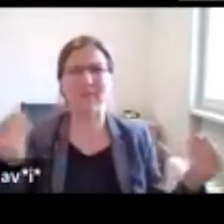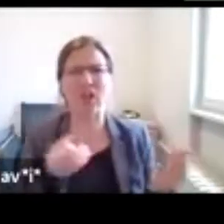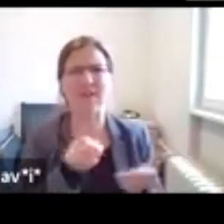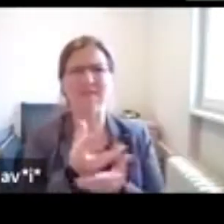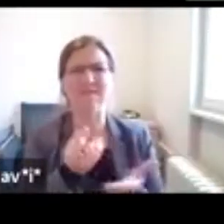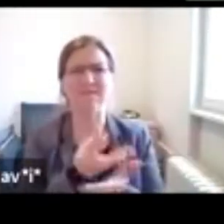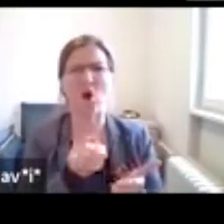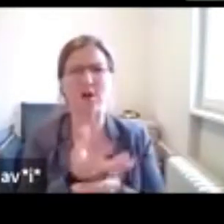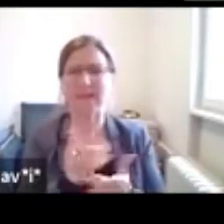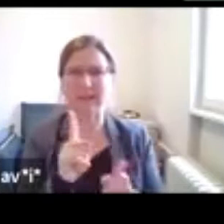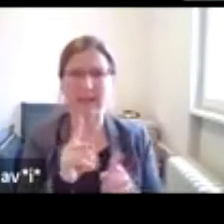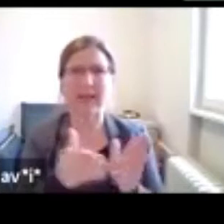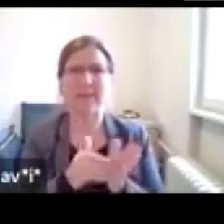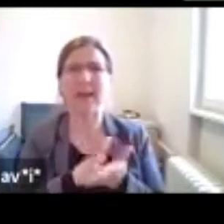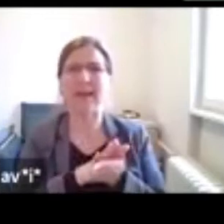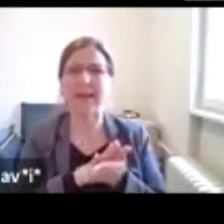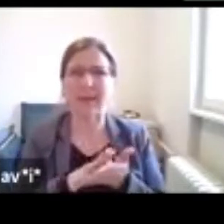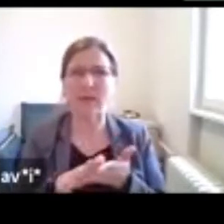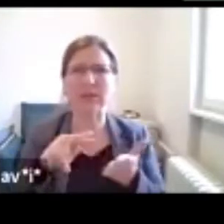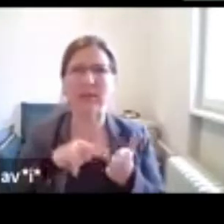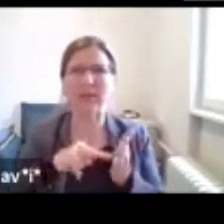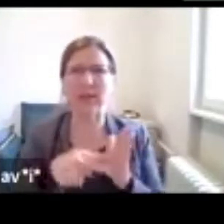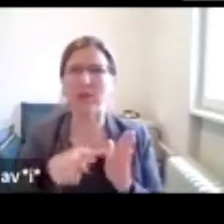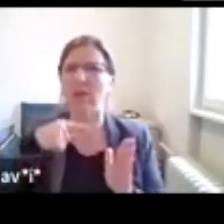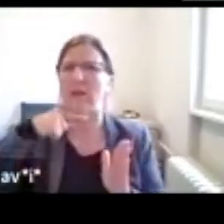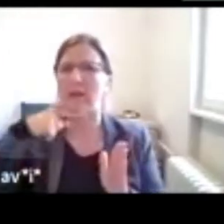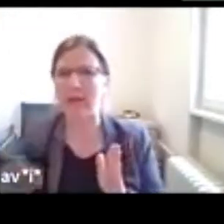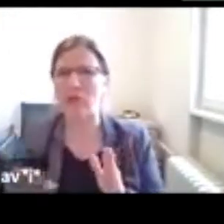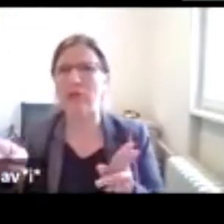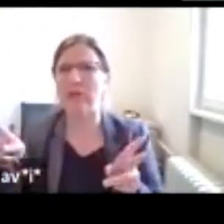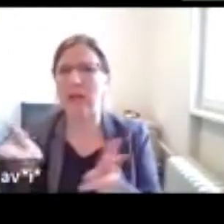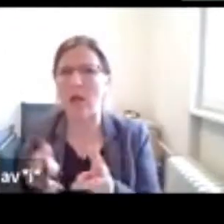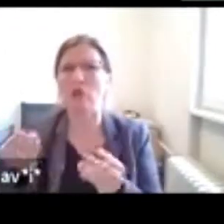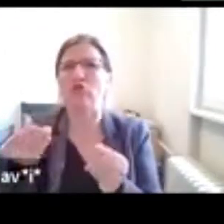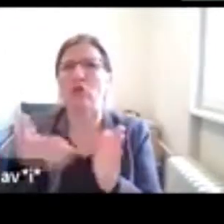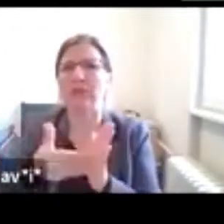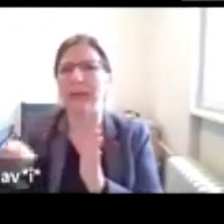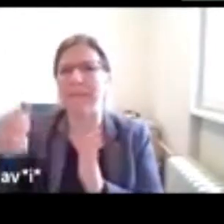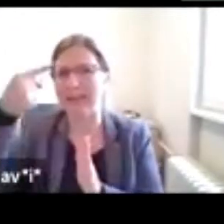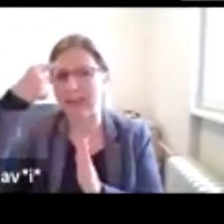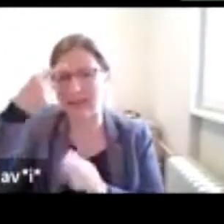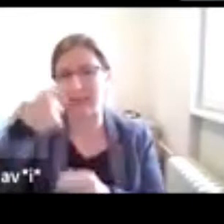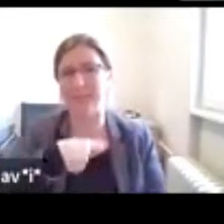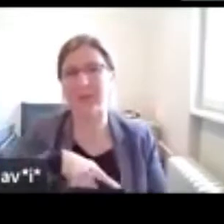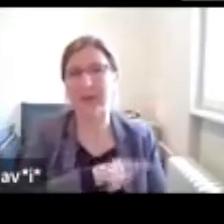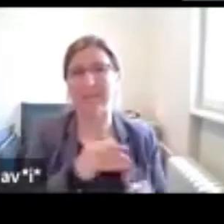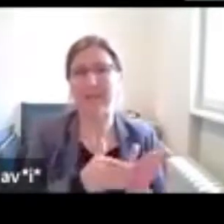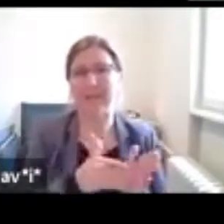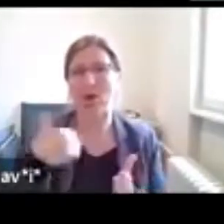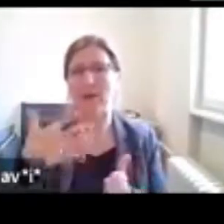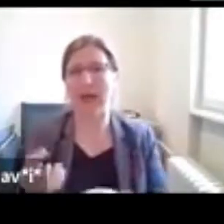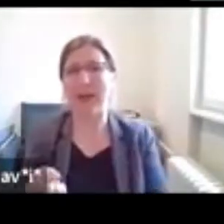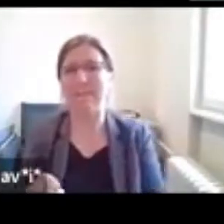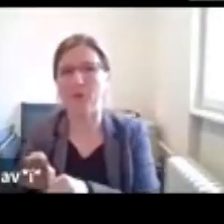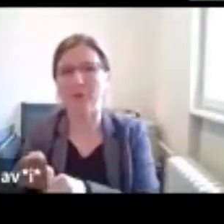jedan jednostavan način im pojasnimo ono što trebaju znati, da im pružimo podršku i da budemo tu za